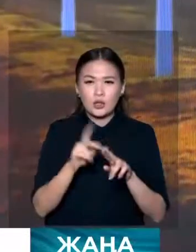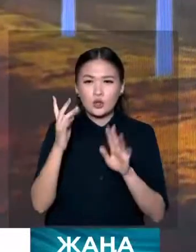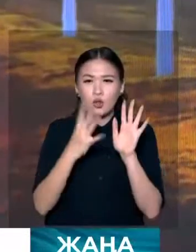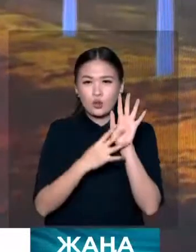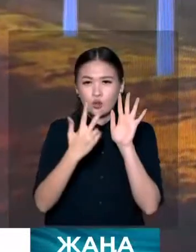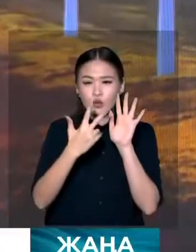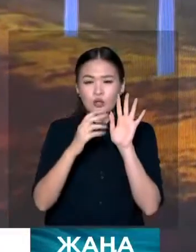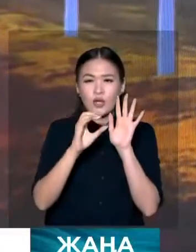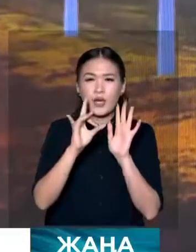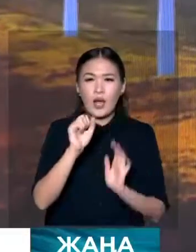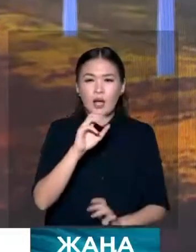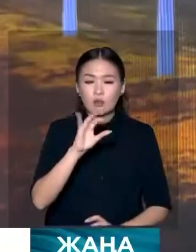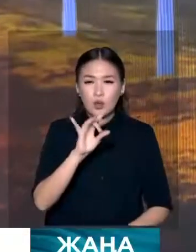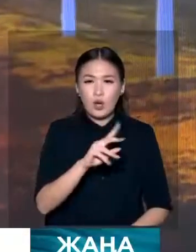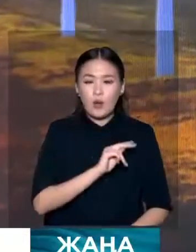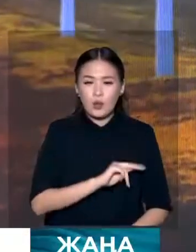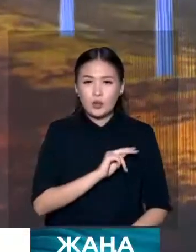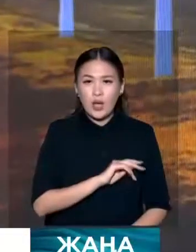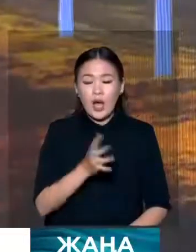93 реактор жұмыс істеп жатыр. Енді